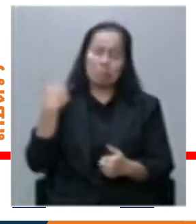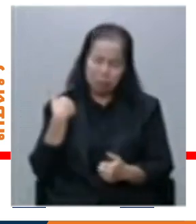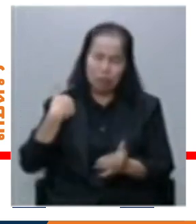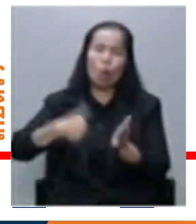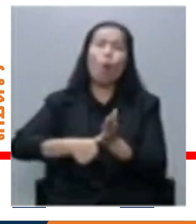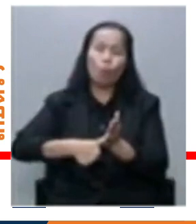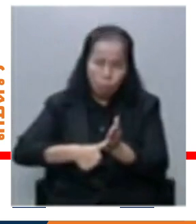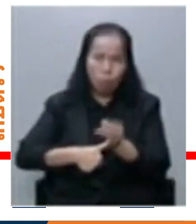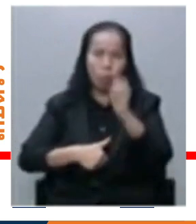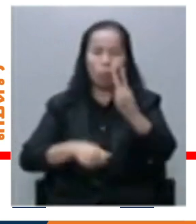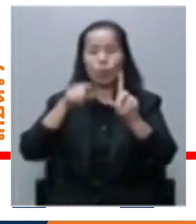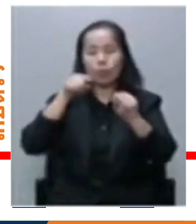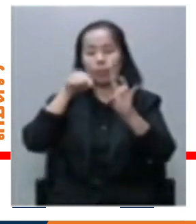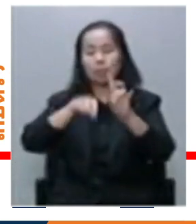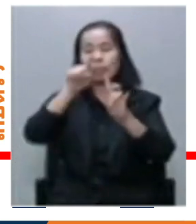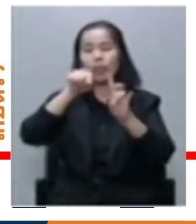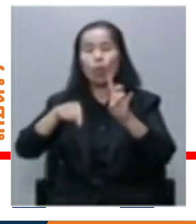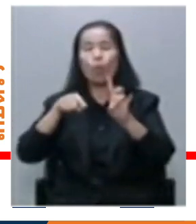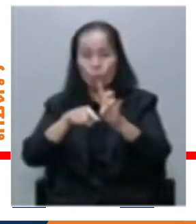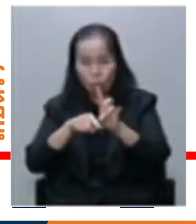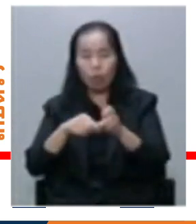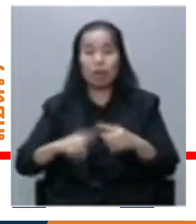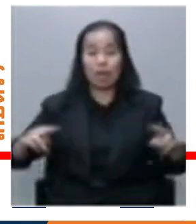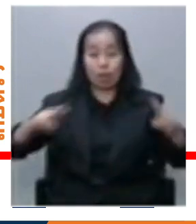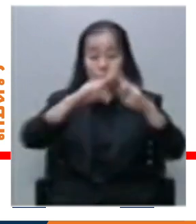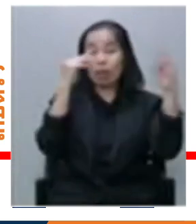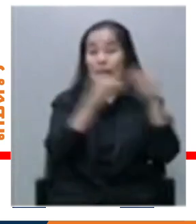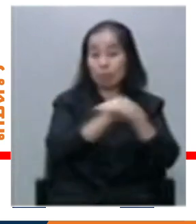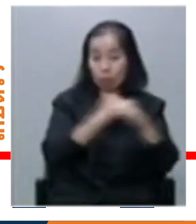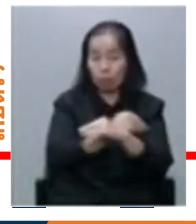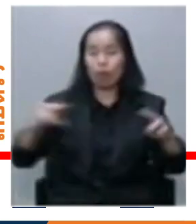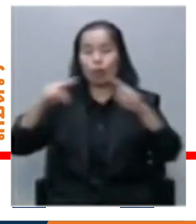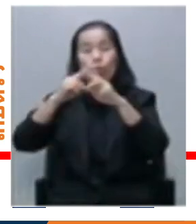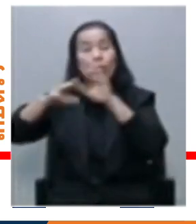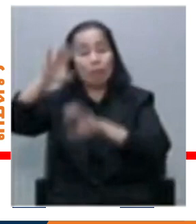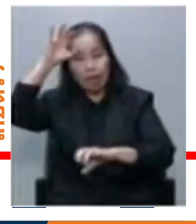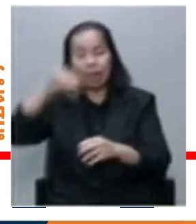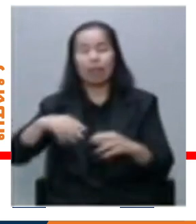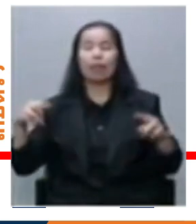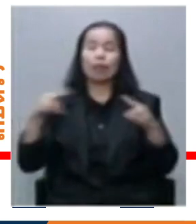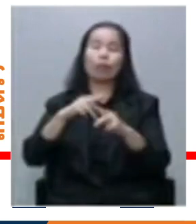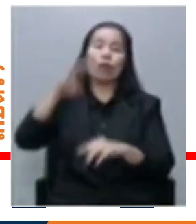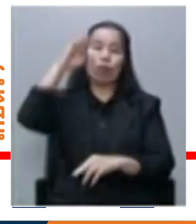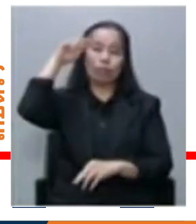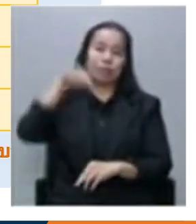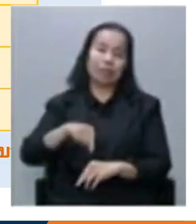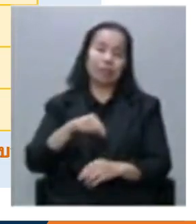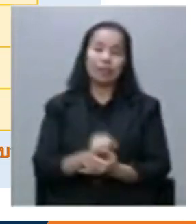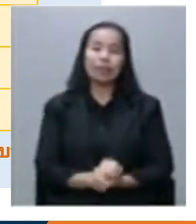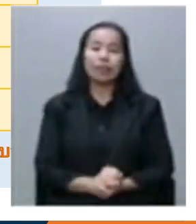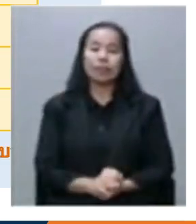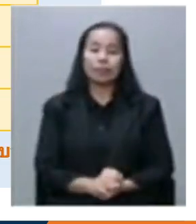เป็นอันดับ3ของกระทรวงทั้งหมดนะครับรองเพียงกระทรวงคมนาคมและกระทรวงมหาดไทยขอสไลด์ต่อไปครับ